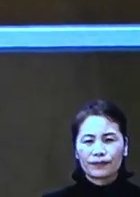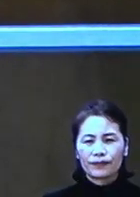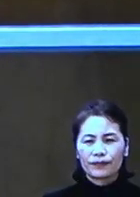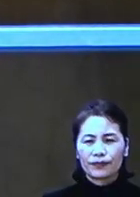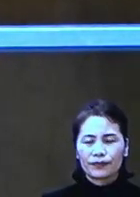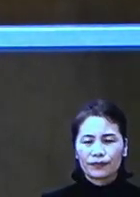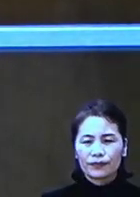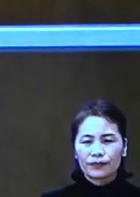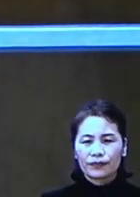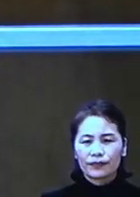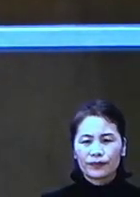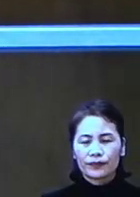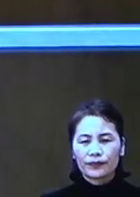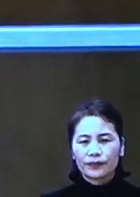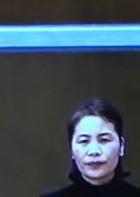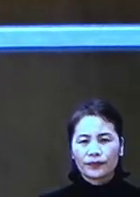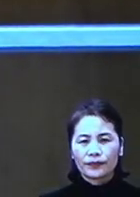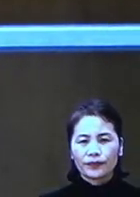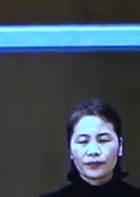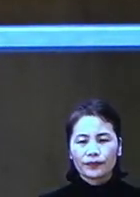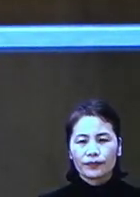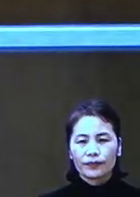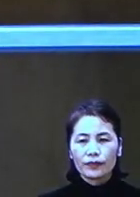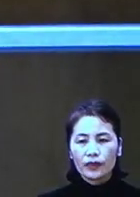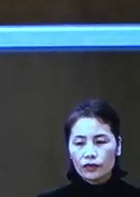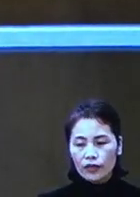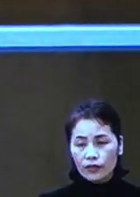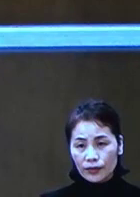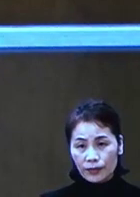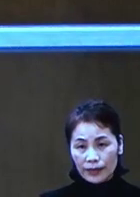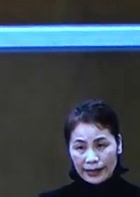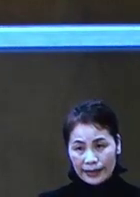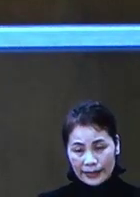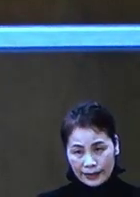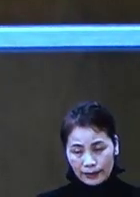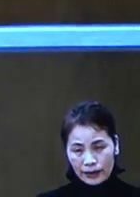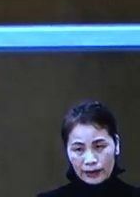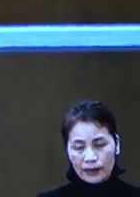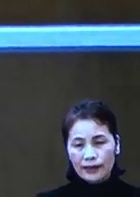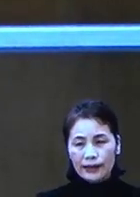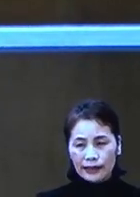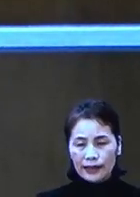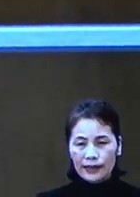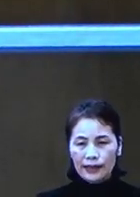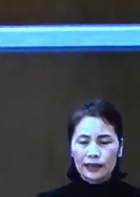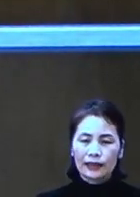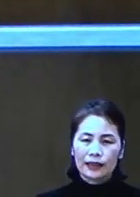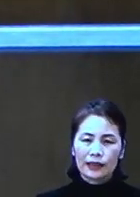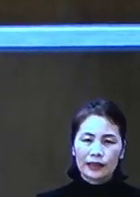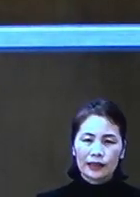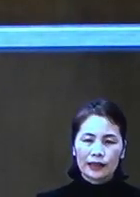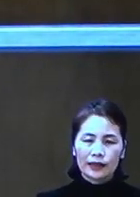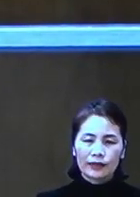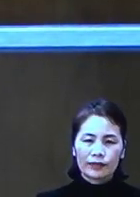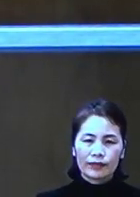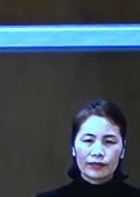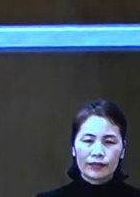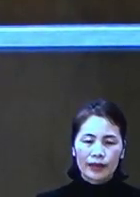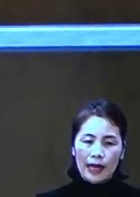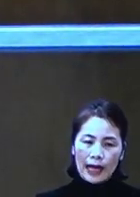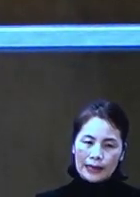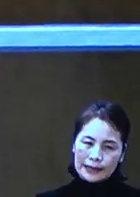이상은 두고 볼 수 없습니다. 우리 국민의힘은 낙하산이 펼쳐지지 않도록 보조인사가 정상화가